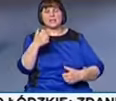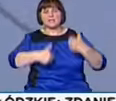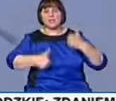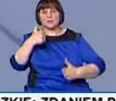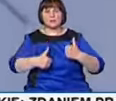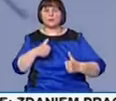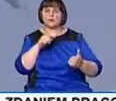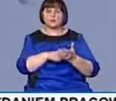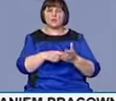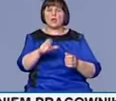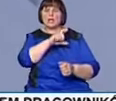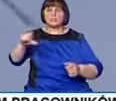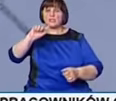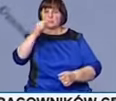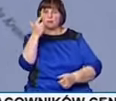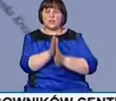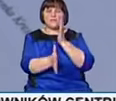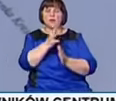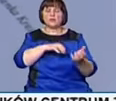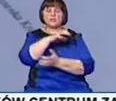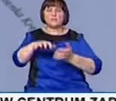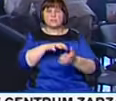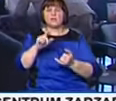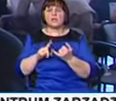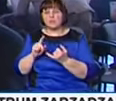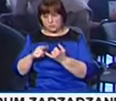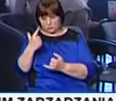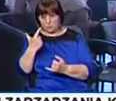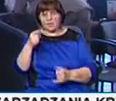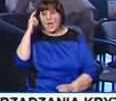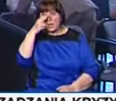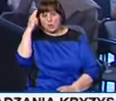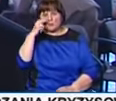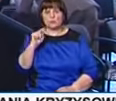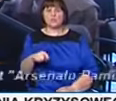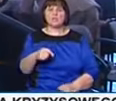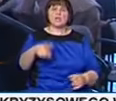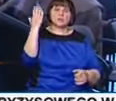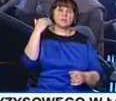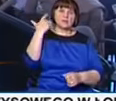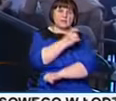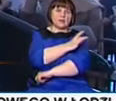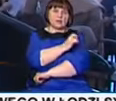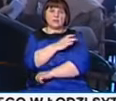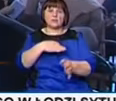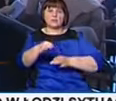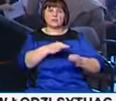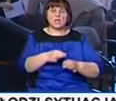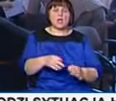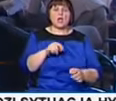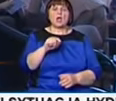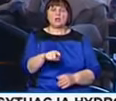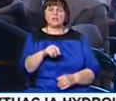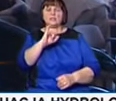dotyczą przede wszystkim czasów II wojny światowej i komunizmu. To jest historia mojego krewnego, dalekiego, Ignacego